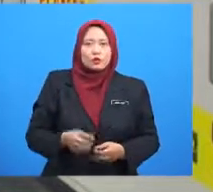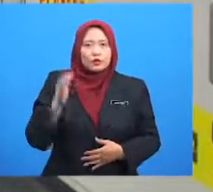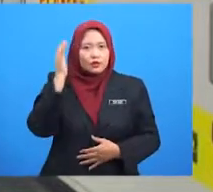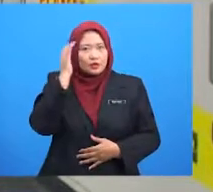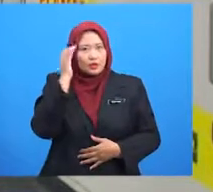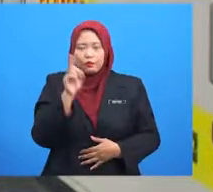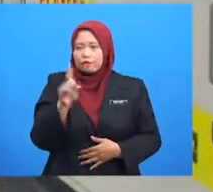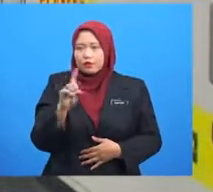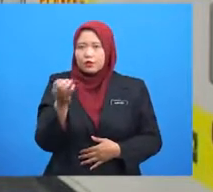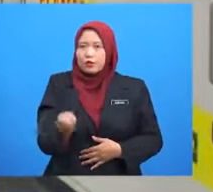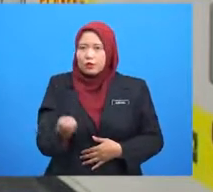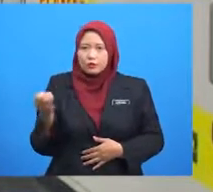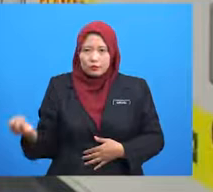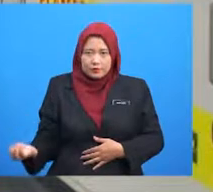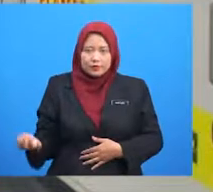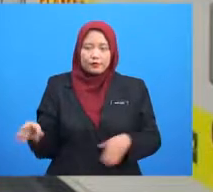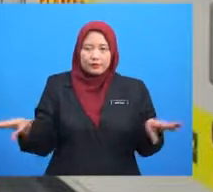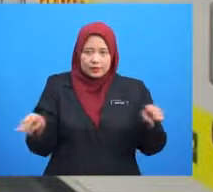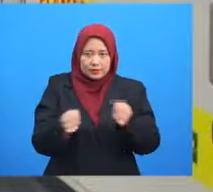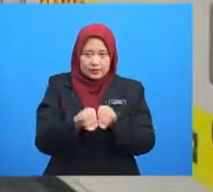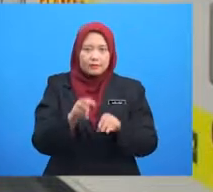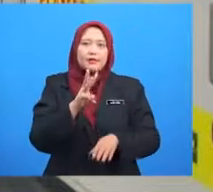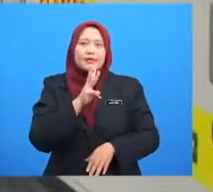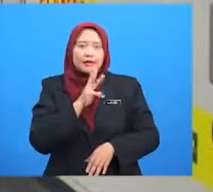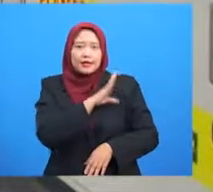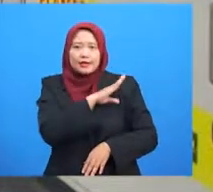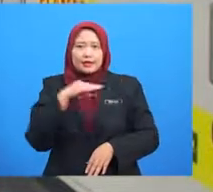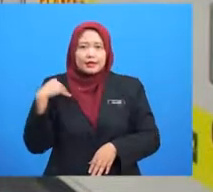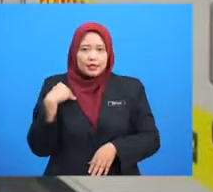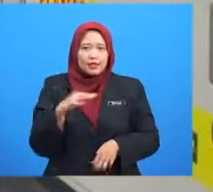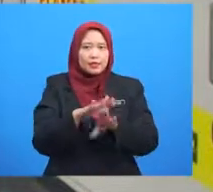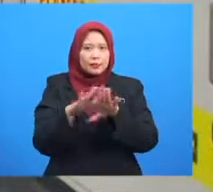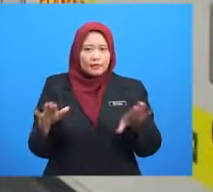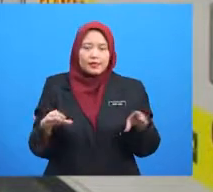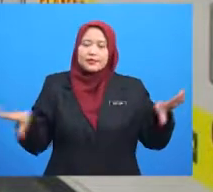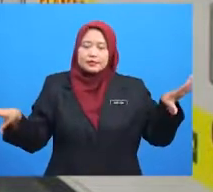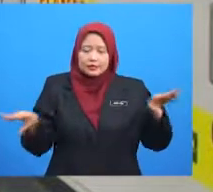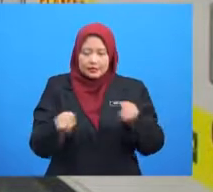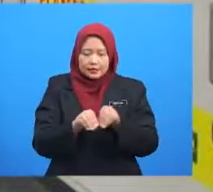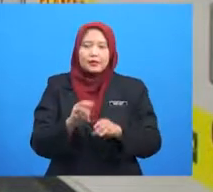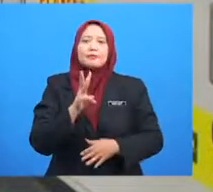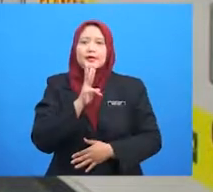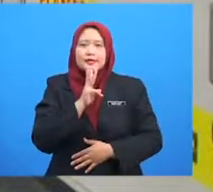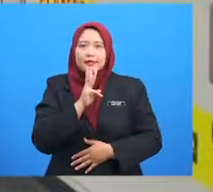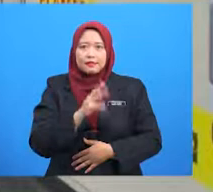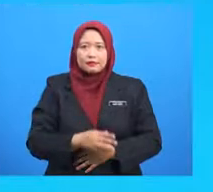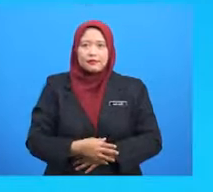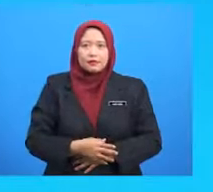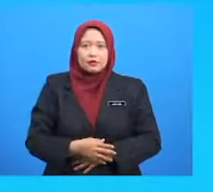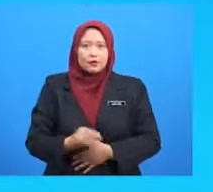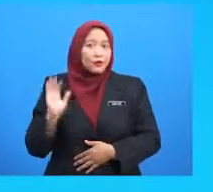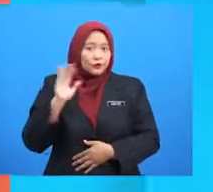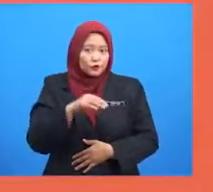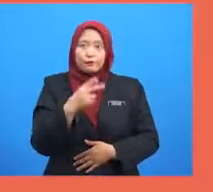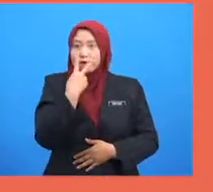dan tidak menyerap air. Ha, Arash sudah bersedia untuk melakukan eksperimen. Jom kita